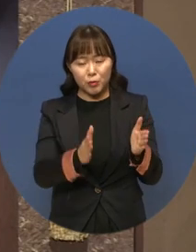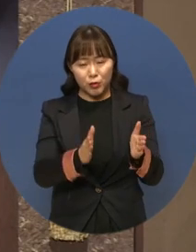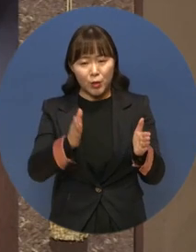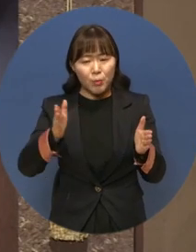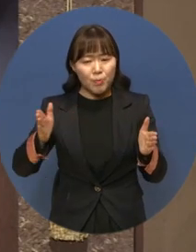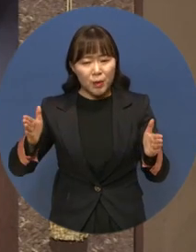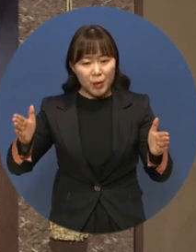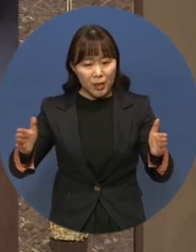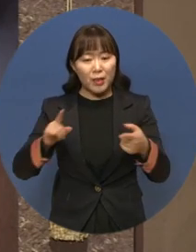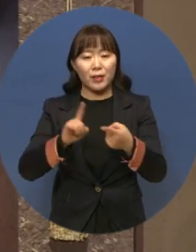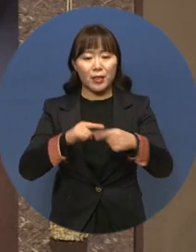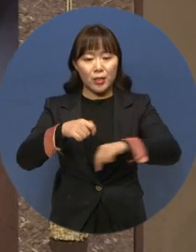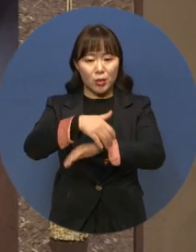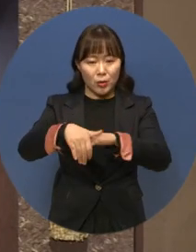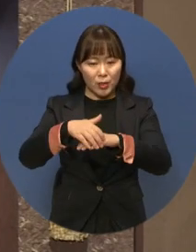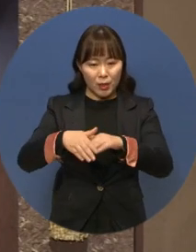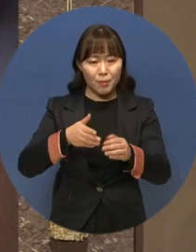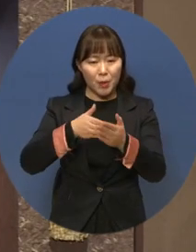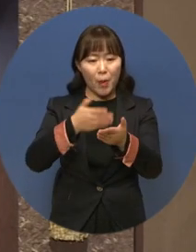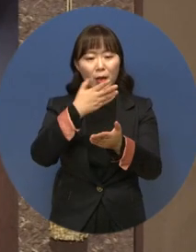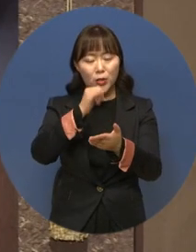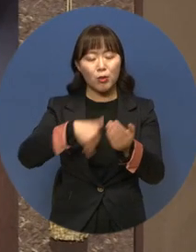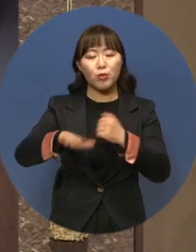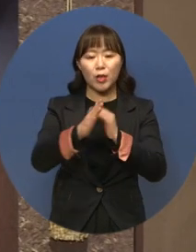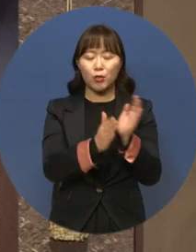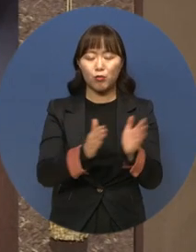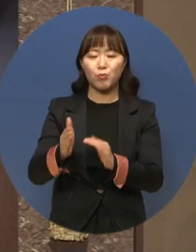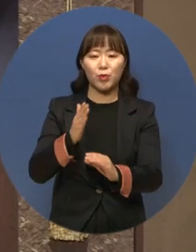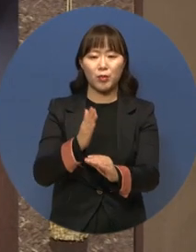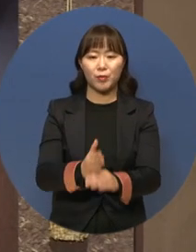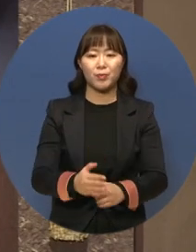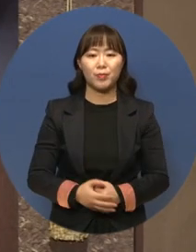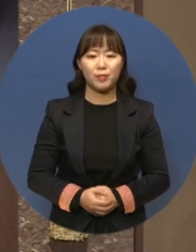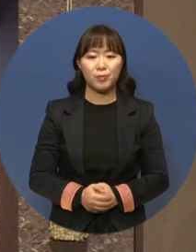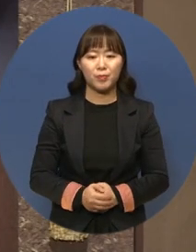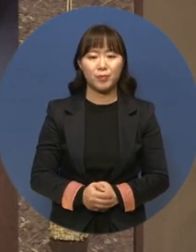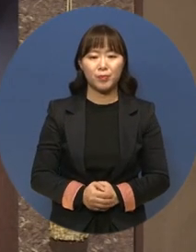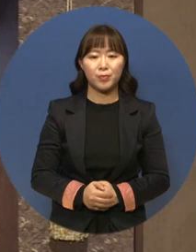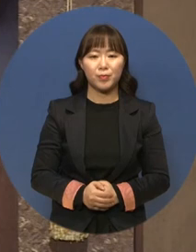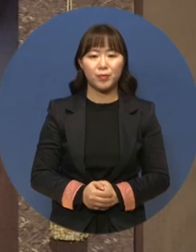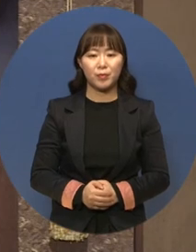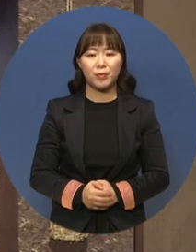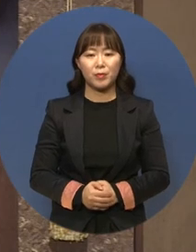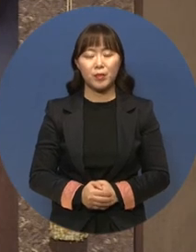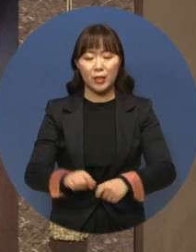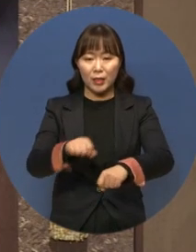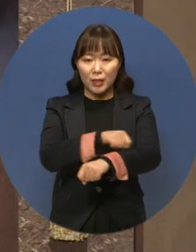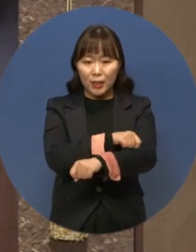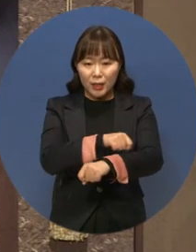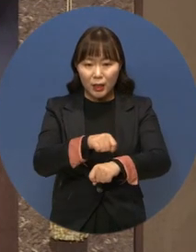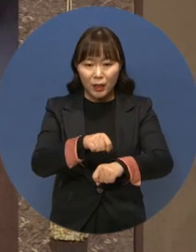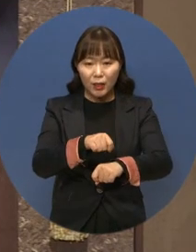정책을 입안할 수 있도록 저희가 준비를 하고 있습니다. 예. 특히나 그